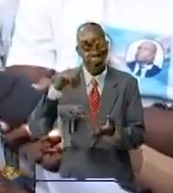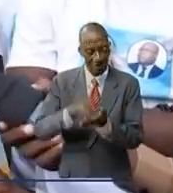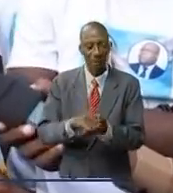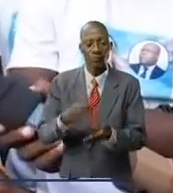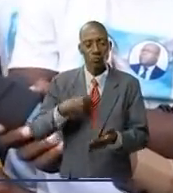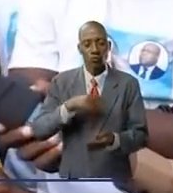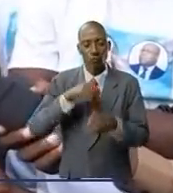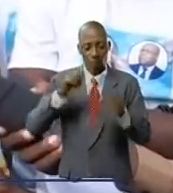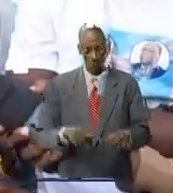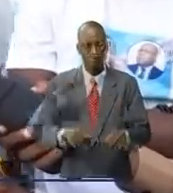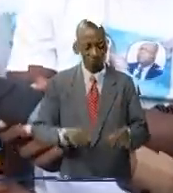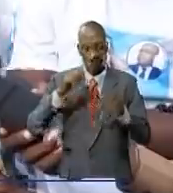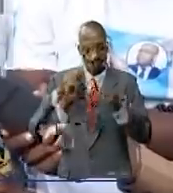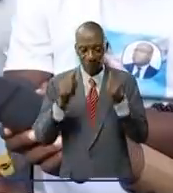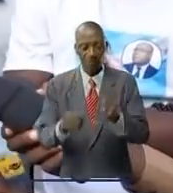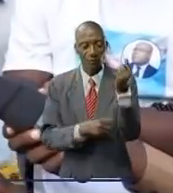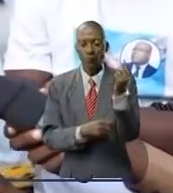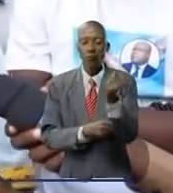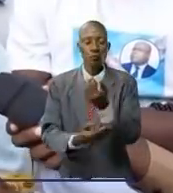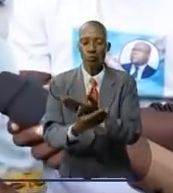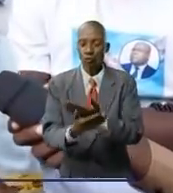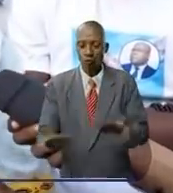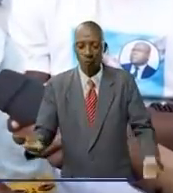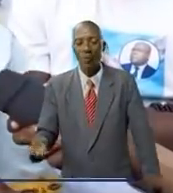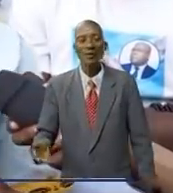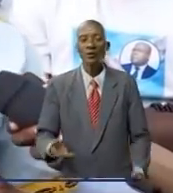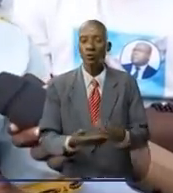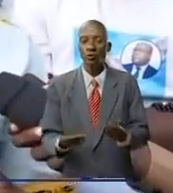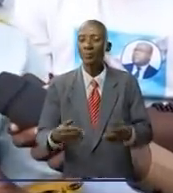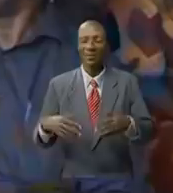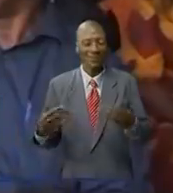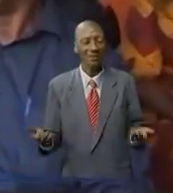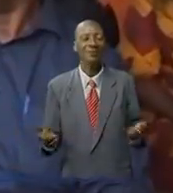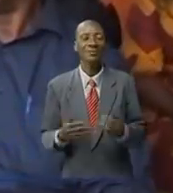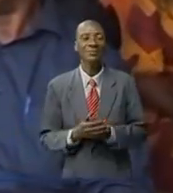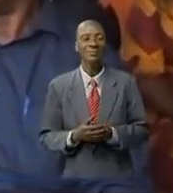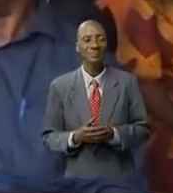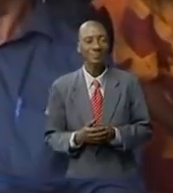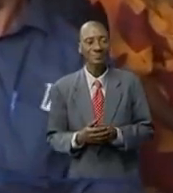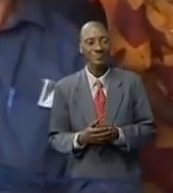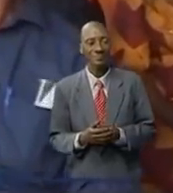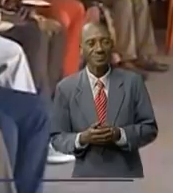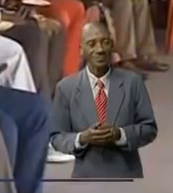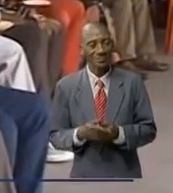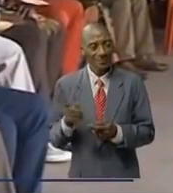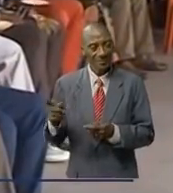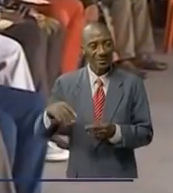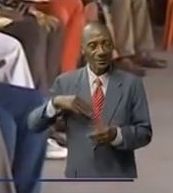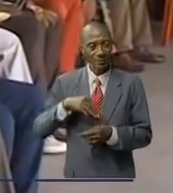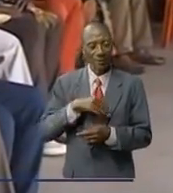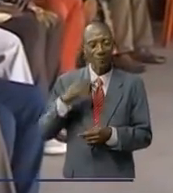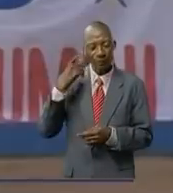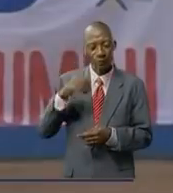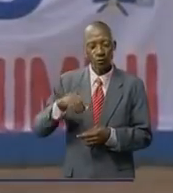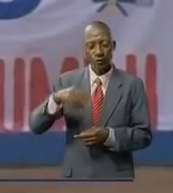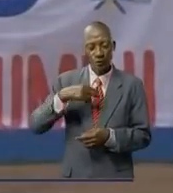nous constituons vraiment une partie des masses et avec ça, nous pouvons juguler le chômage. Les militants de l'UDPS ont été bien édifiés